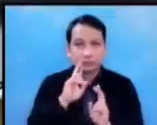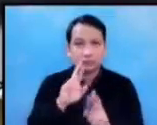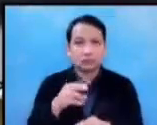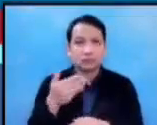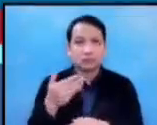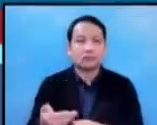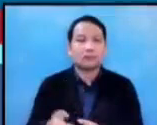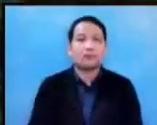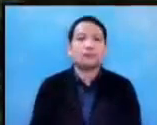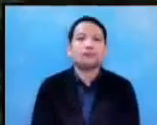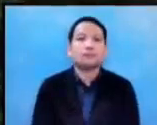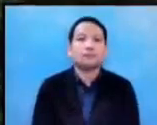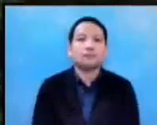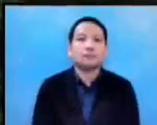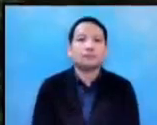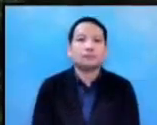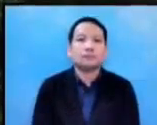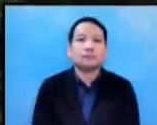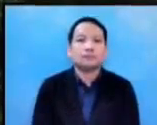Jillian.